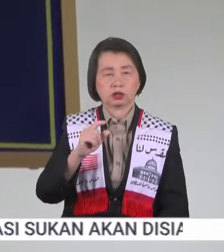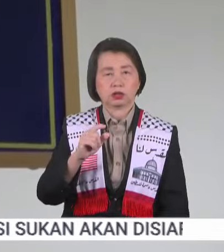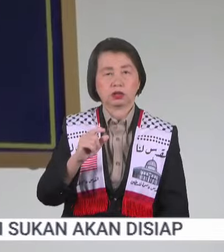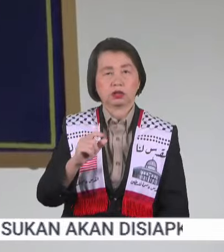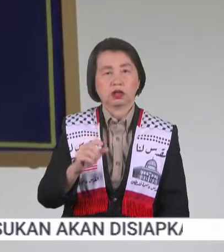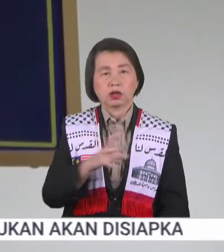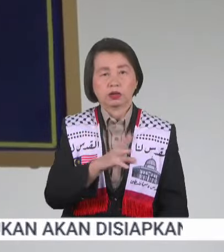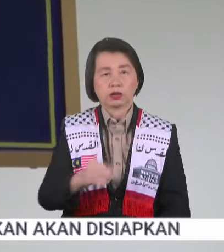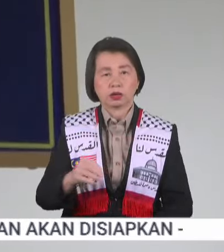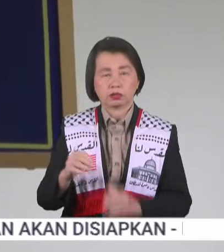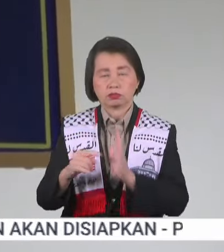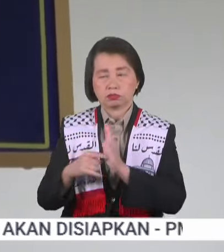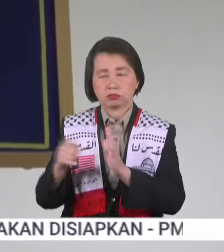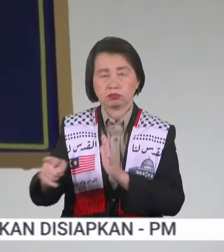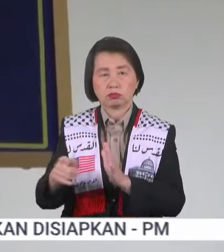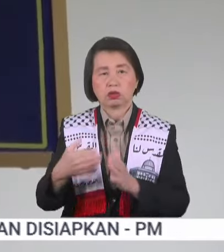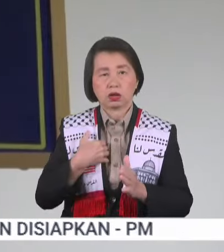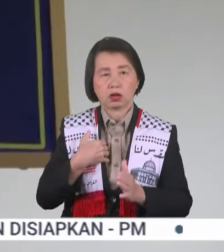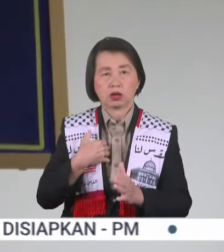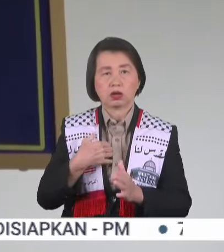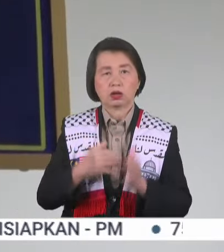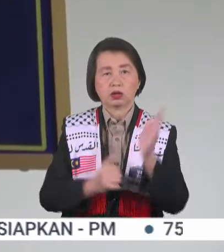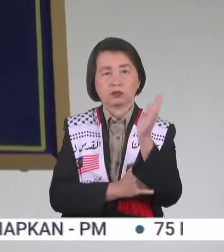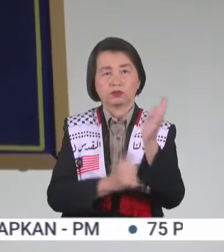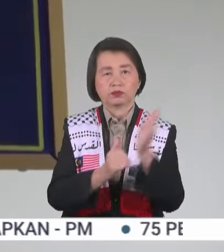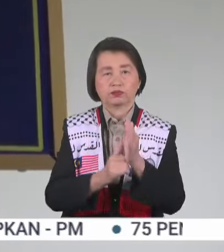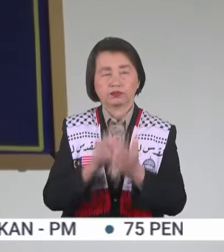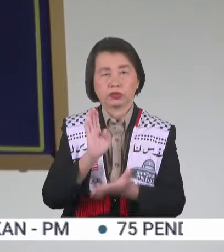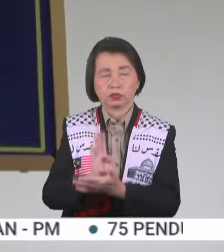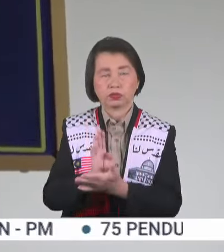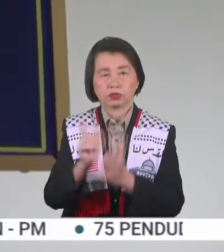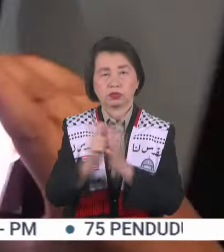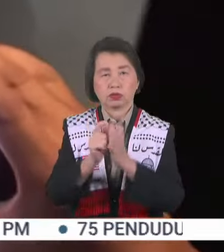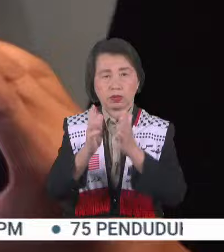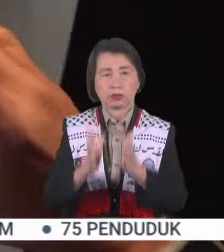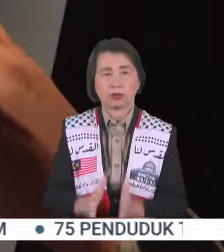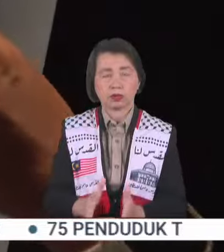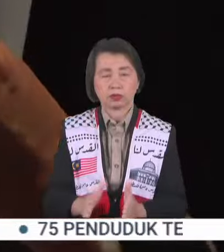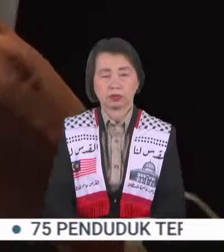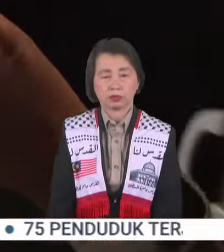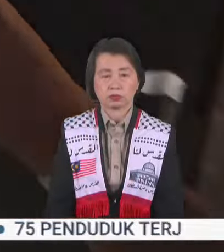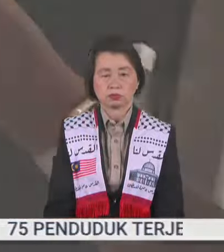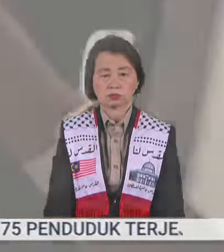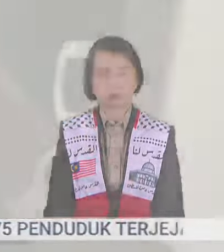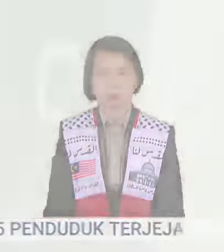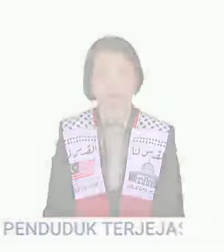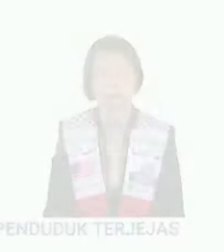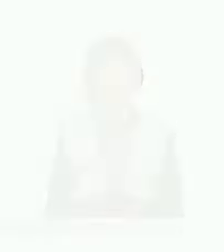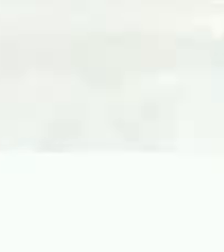Muhammad, manakala tertuduh diwakili Peguam Yayasan Bantuan Guaman Kebangsaan.